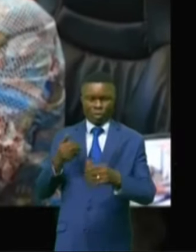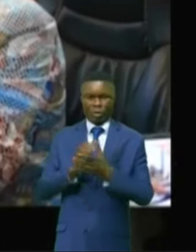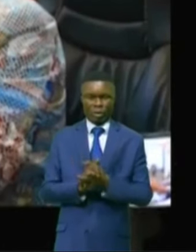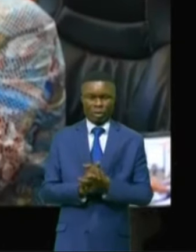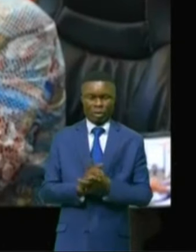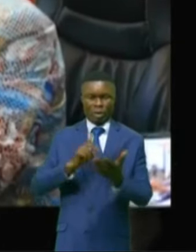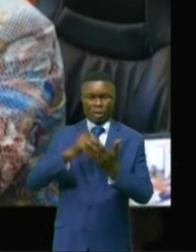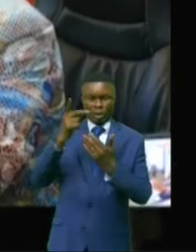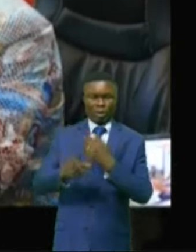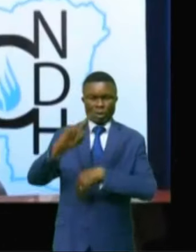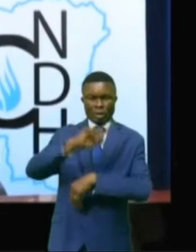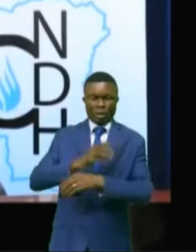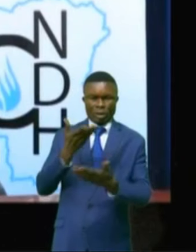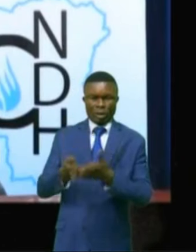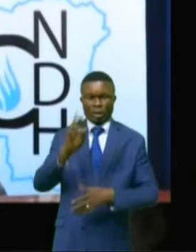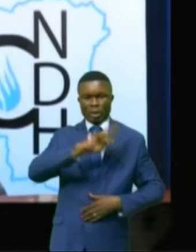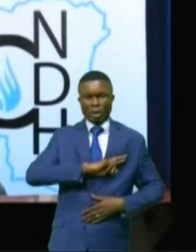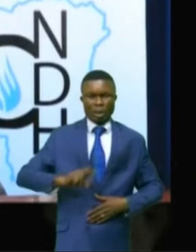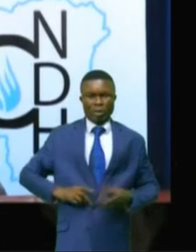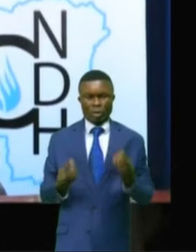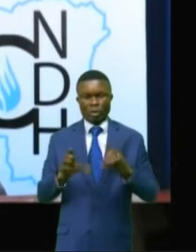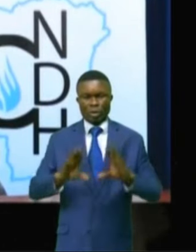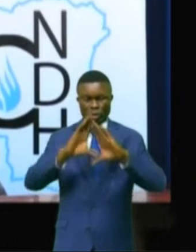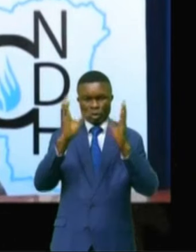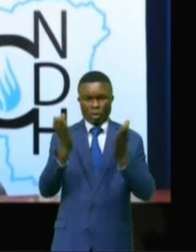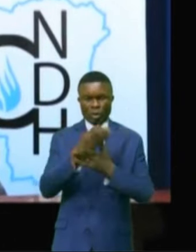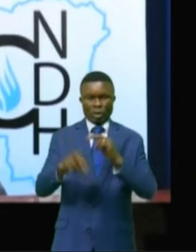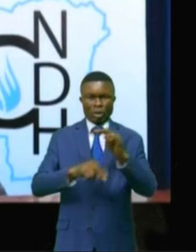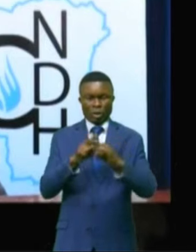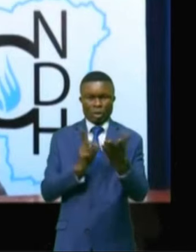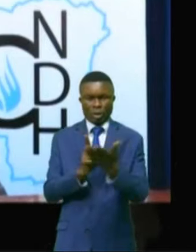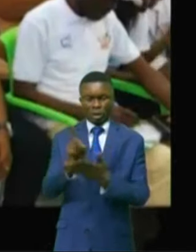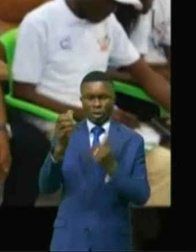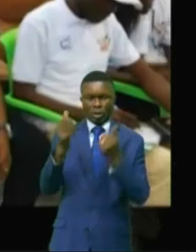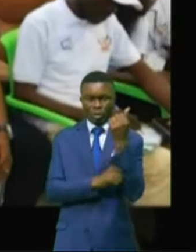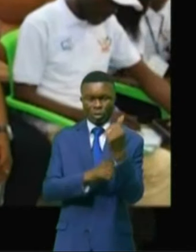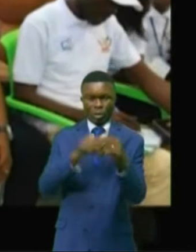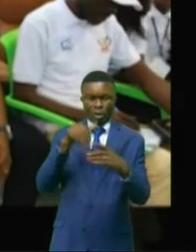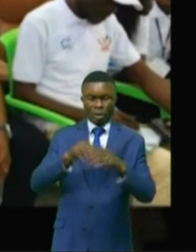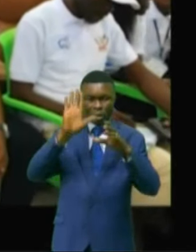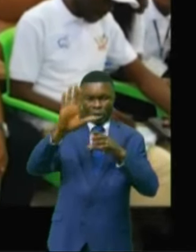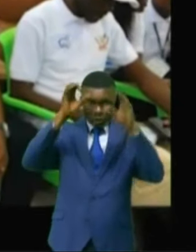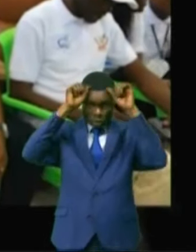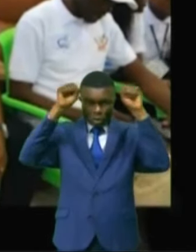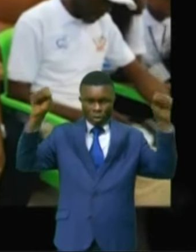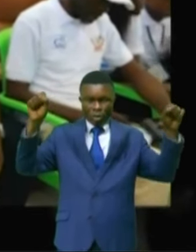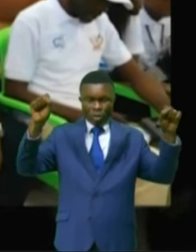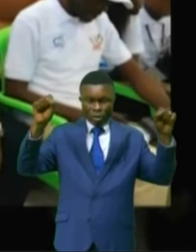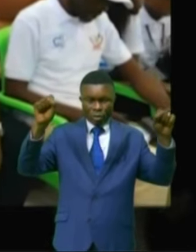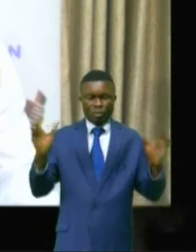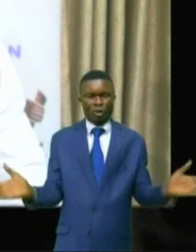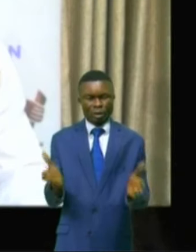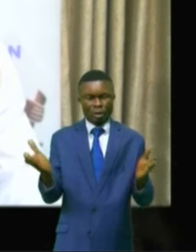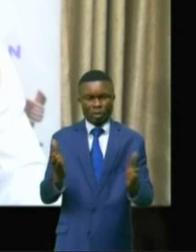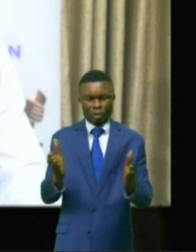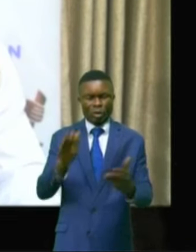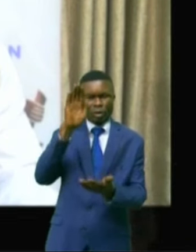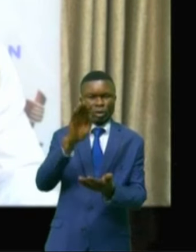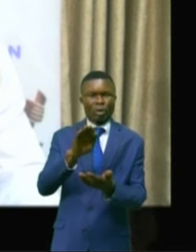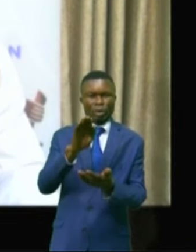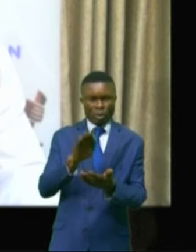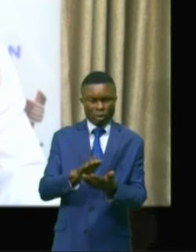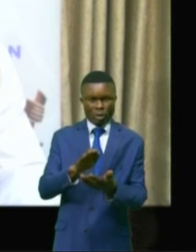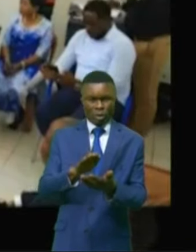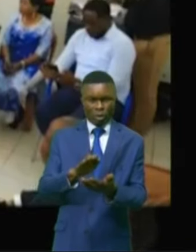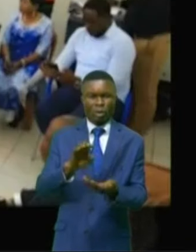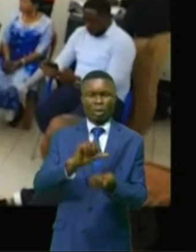cadre de cette journée en RDC, la Commission nationale des droits de l'homme, à travers son président, encourage la réduction du